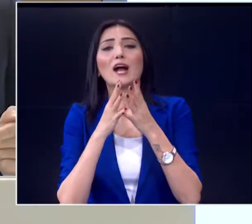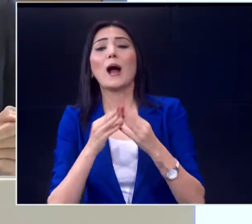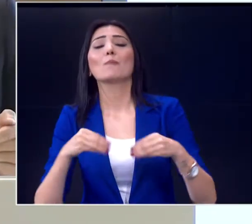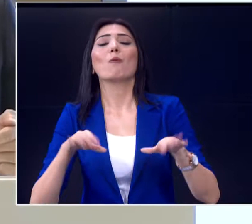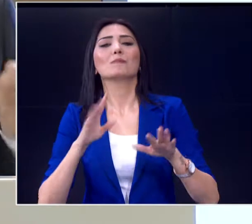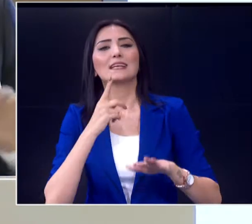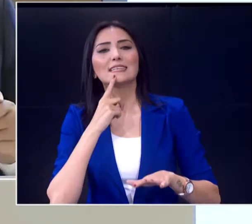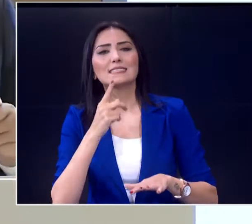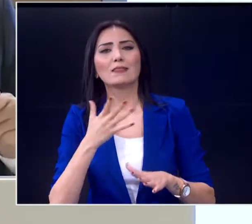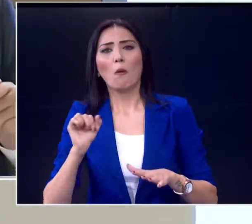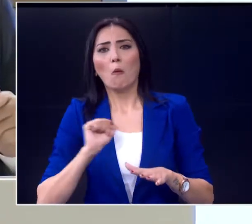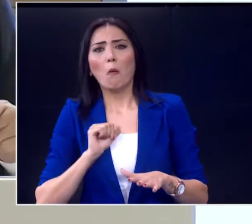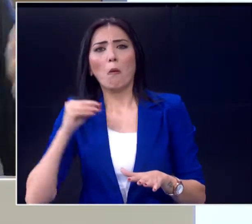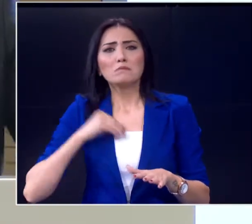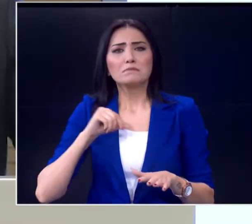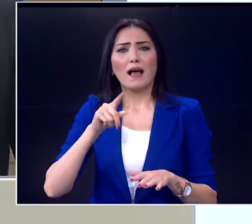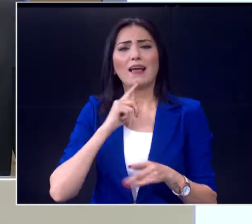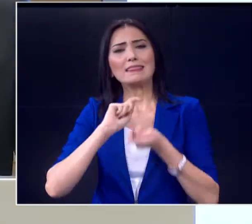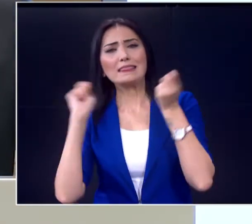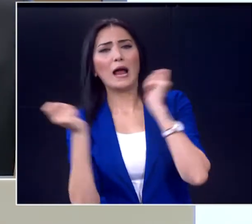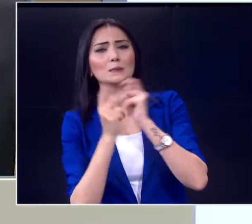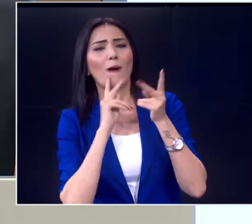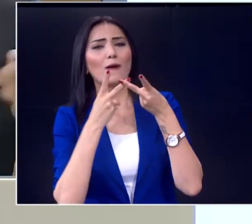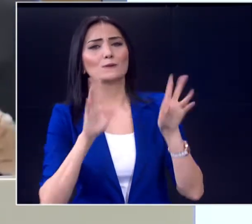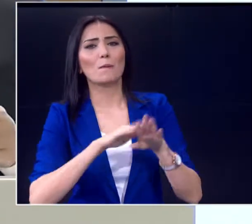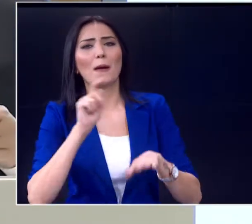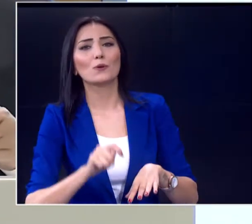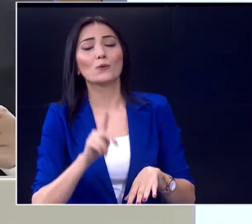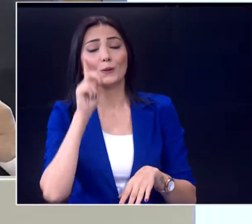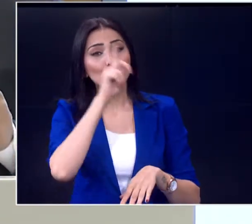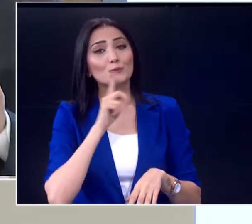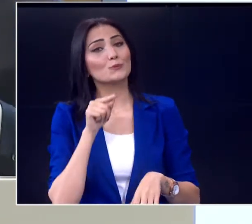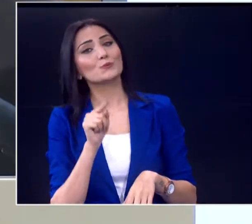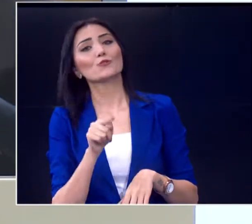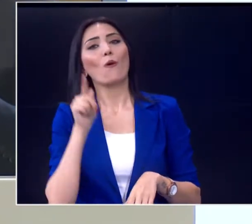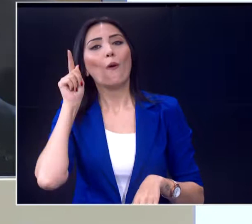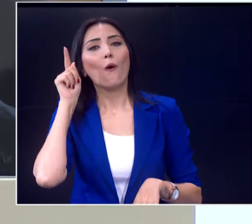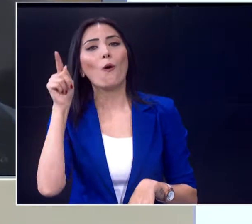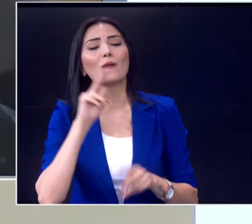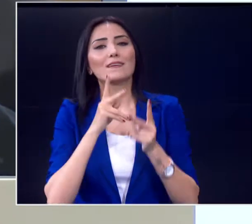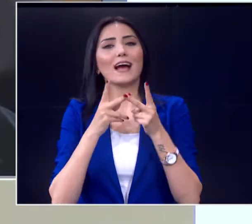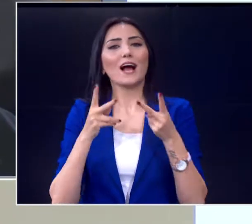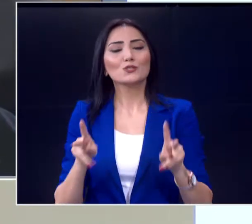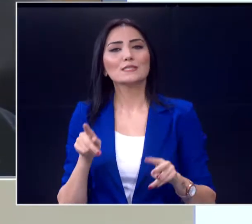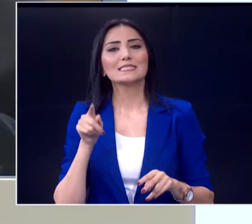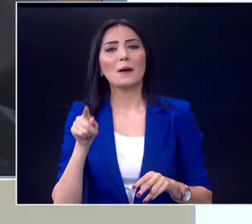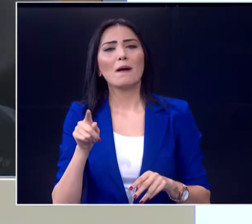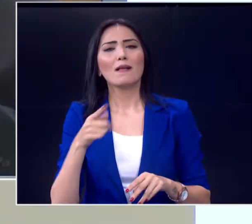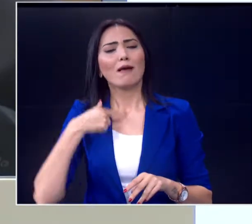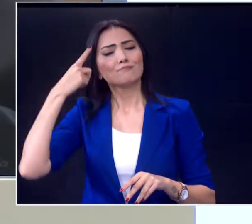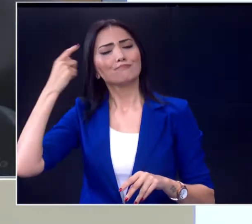kaybolmasın diye telaşla tersine açıklama yapıyorlar. Çünkü onların açıklamalarına